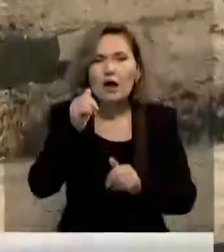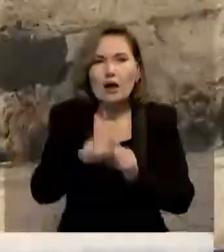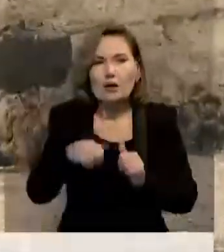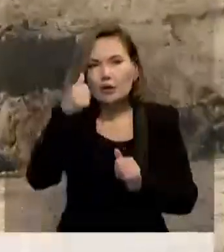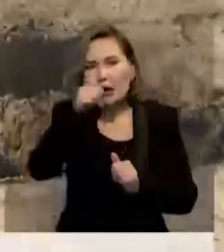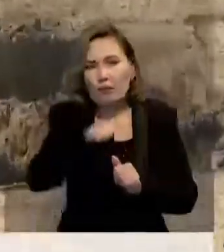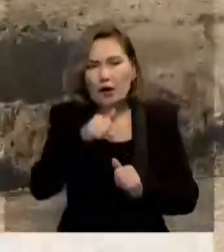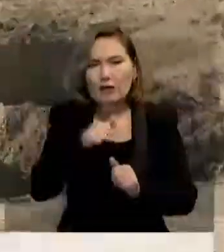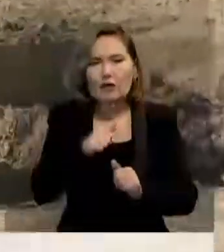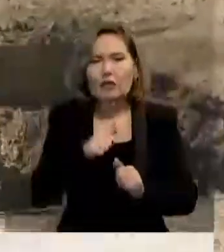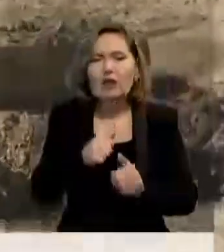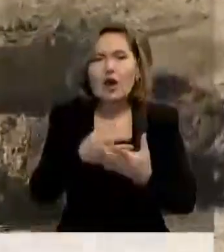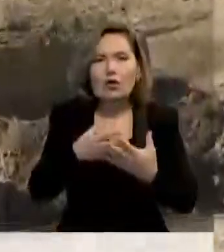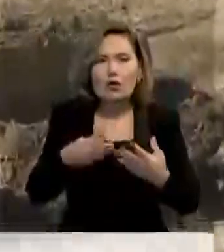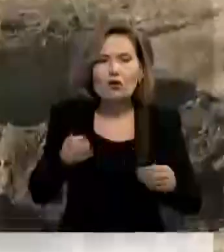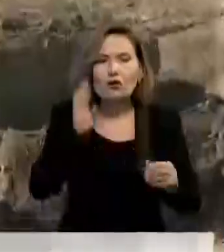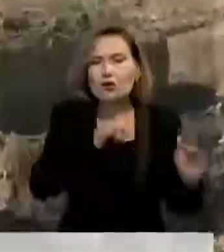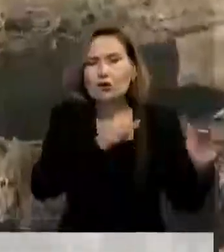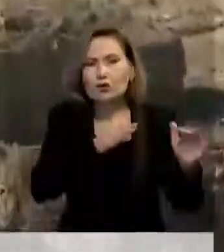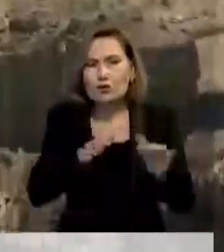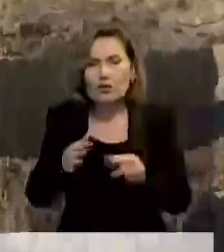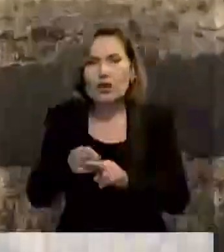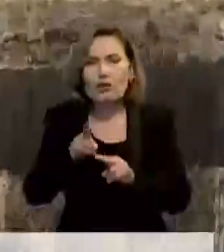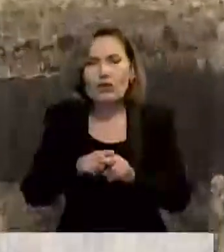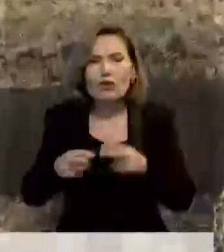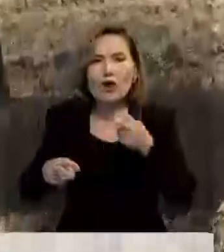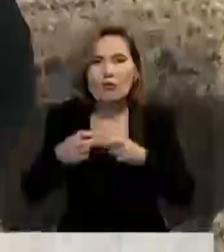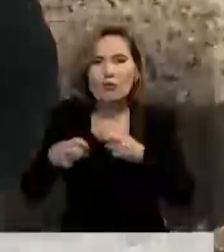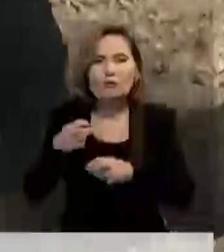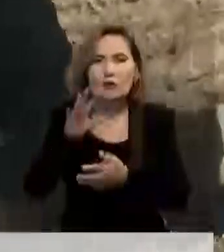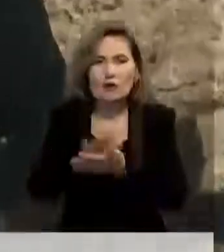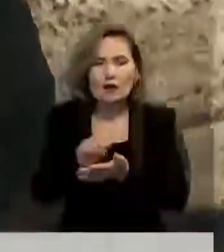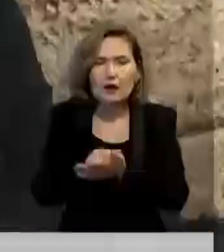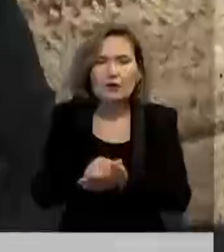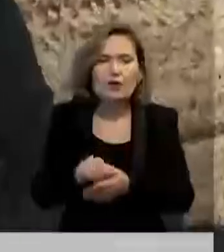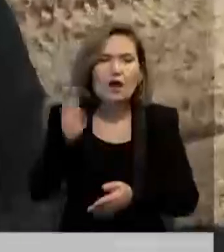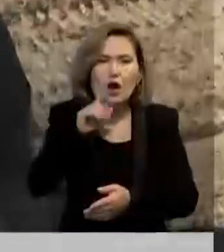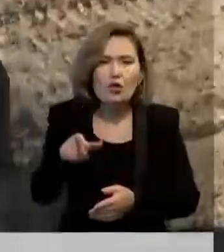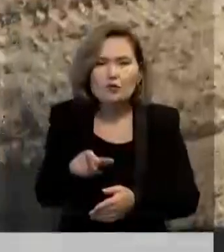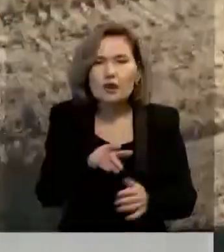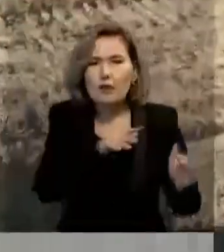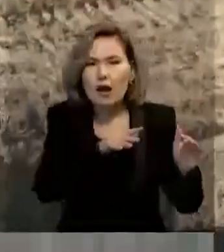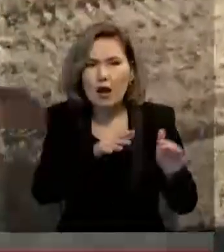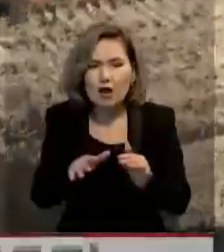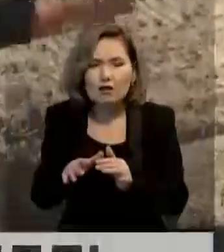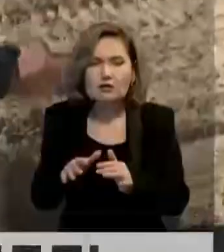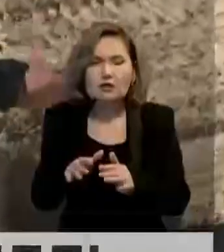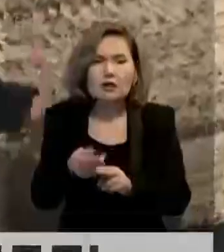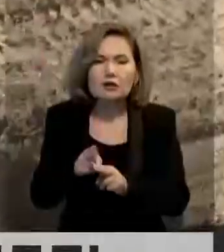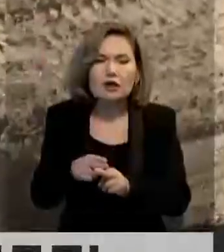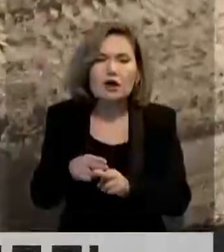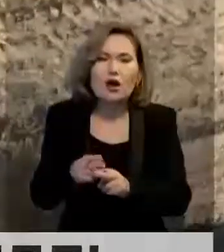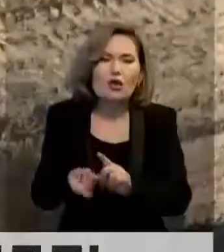сайын көктемгі сең жүру кезінде біртіндеп бұзыла берген. Соның салдарынан өзеннің ағысы өзгеріп, мына су